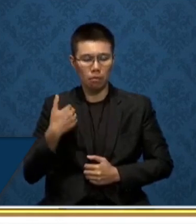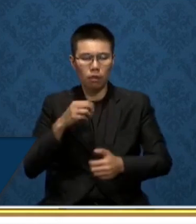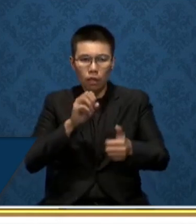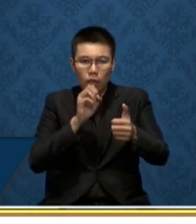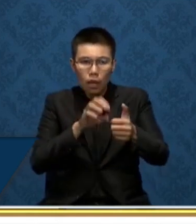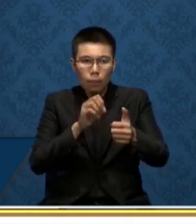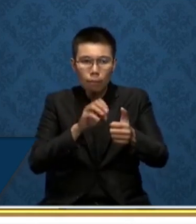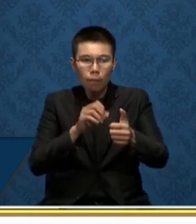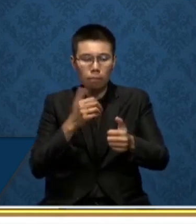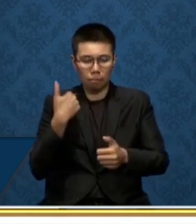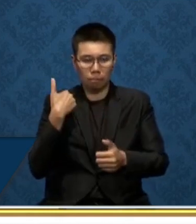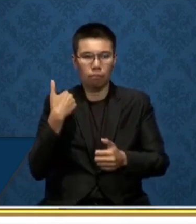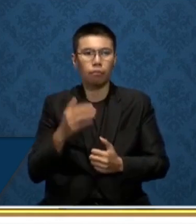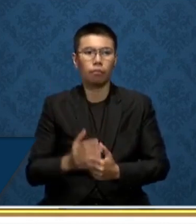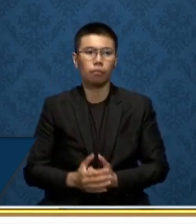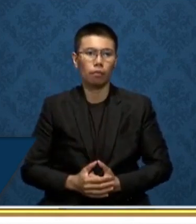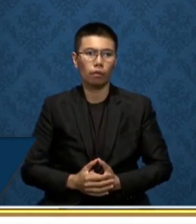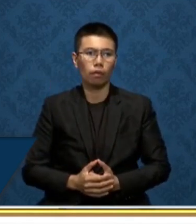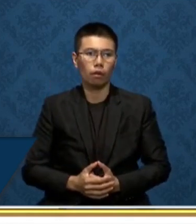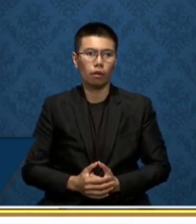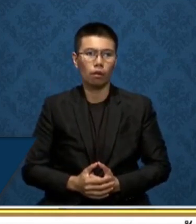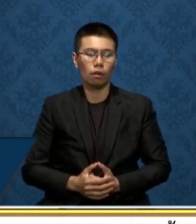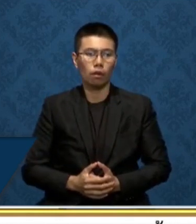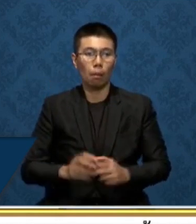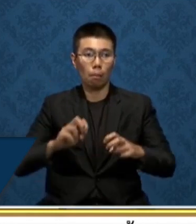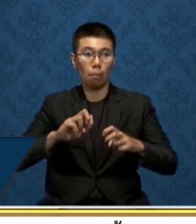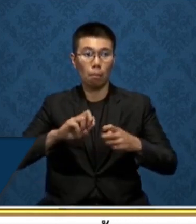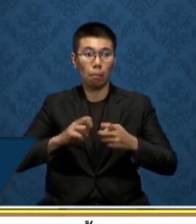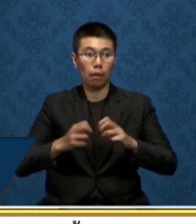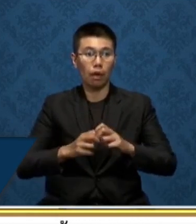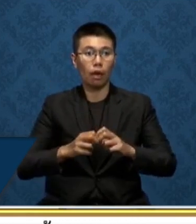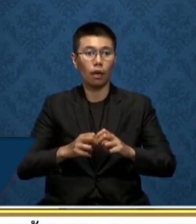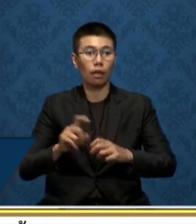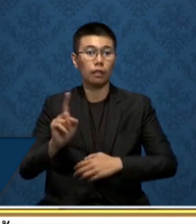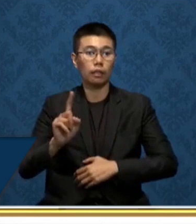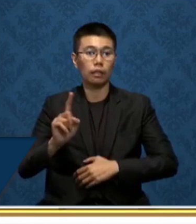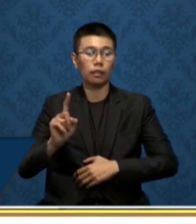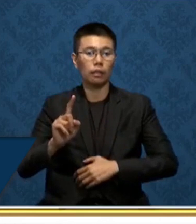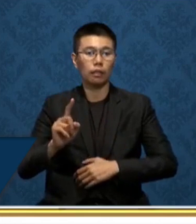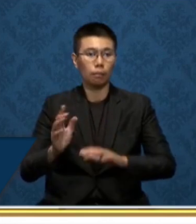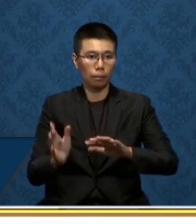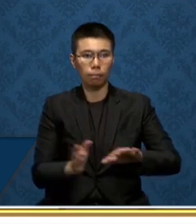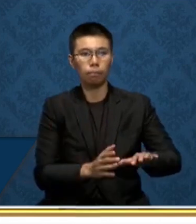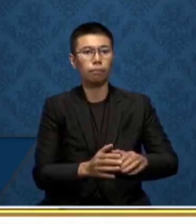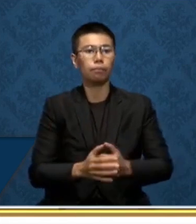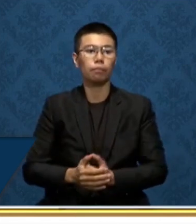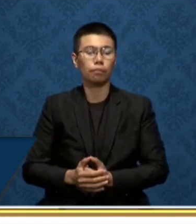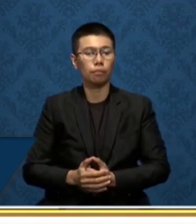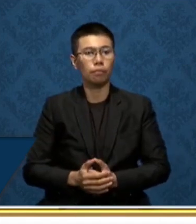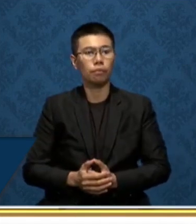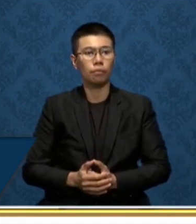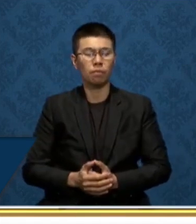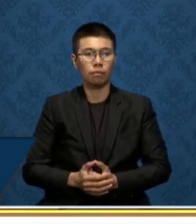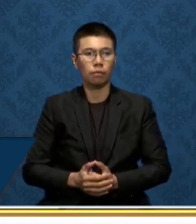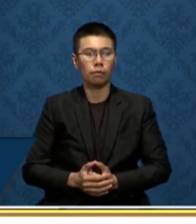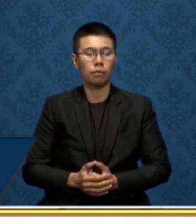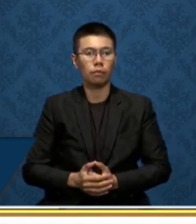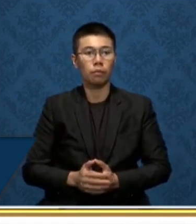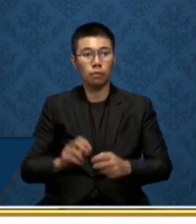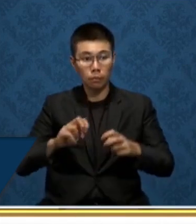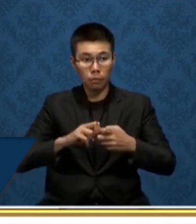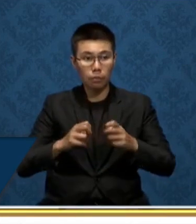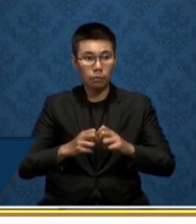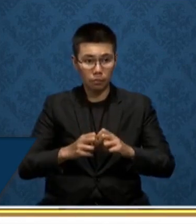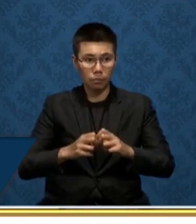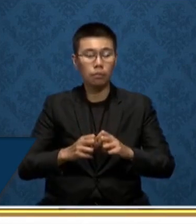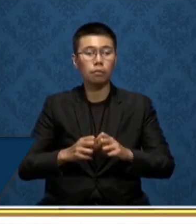ครับอันนี้เราก็จะเห็นนะครับว่าปัญหาก็คือสไลด์ถัดไปนะครับสไลด์ถัดไปนะครับปัญหา